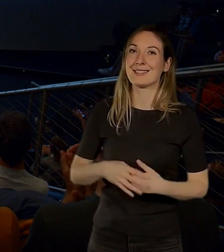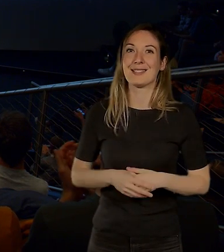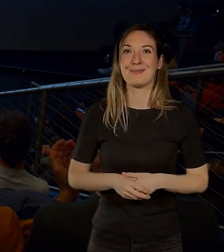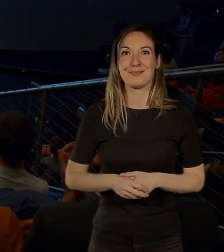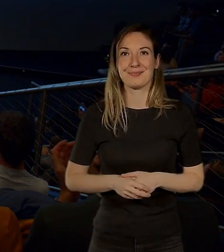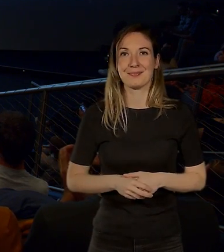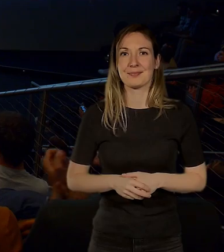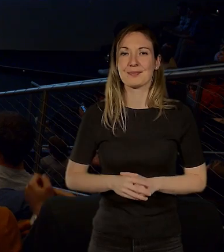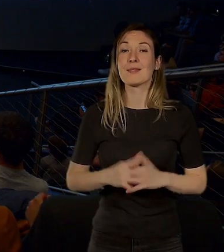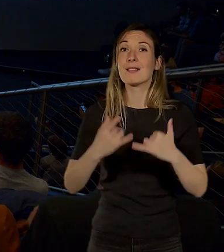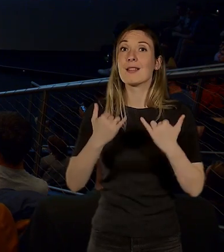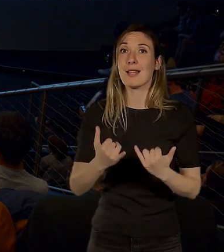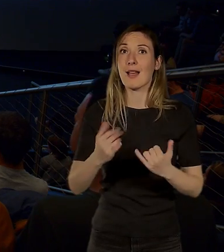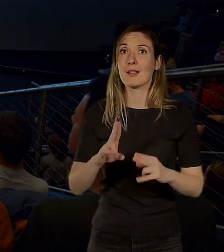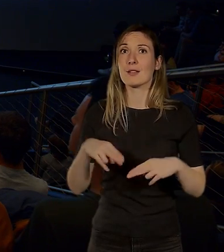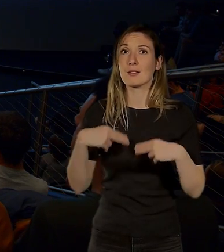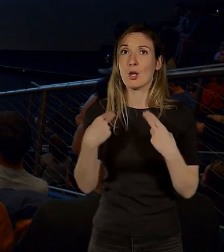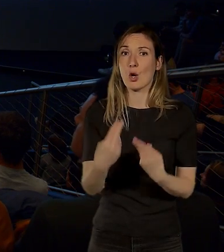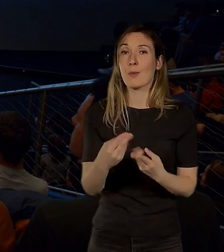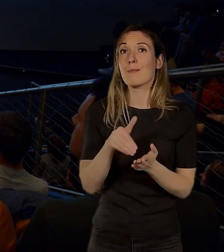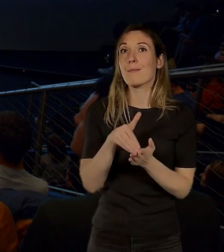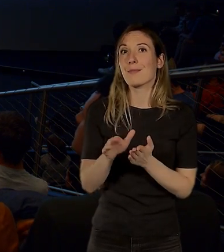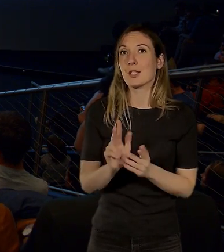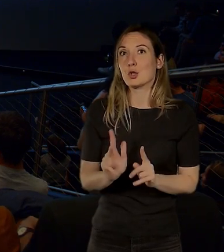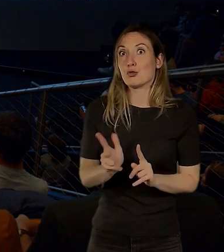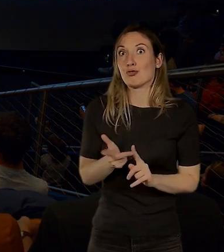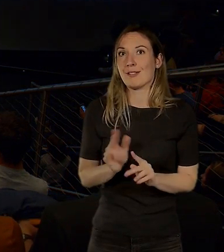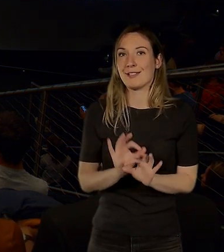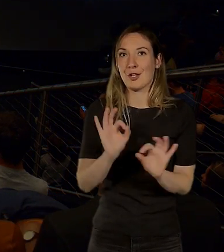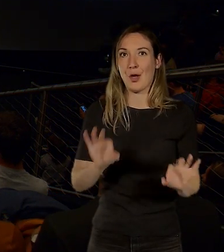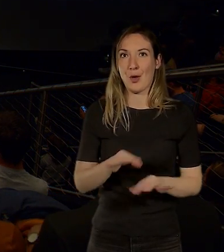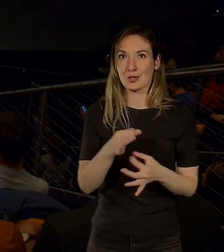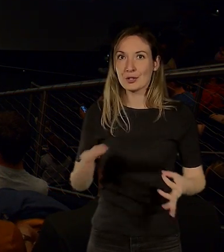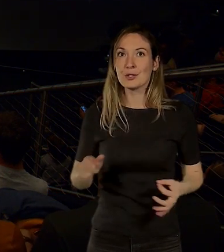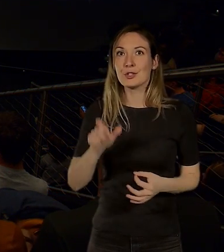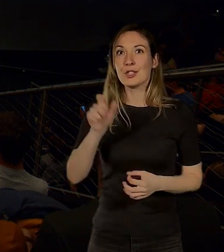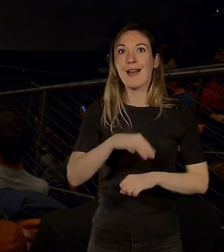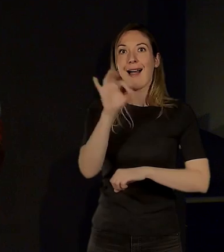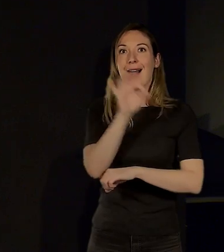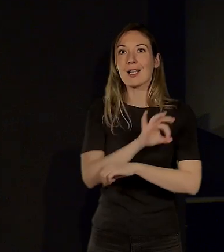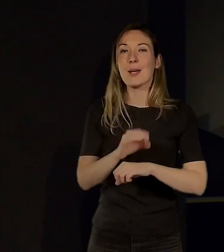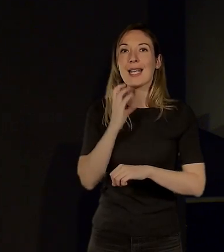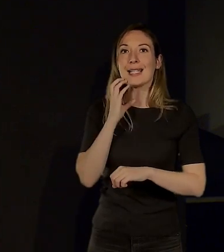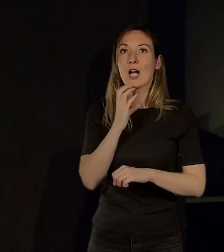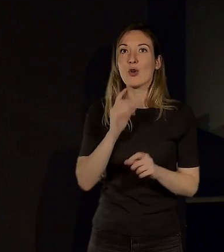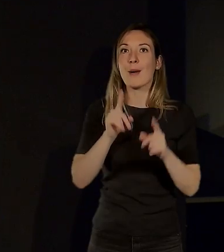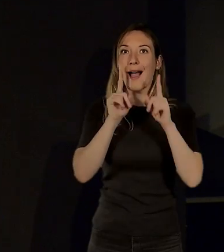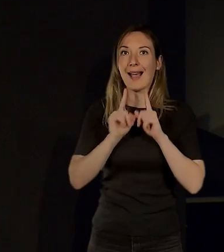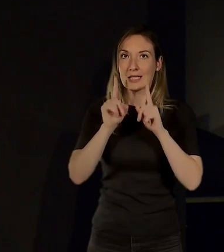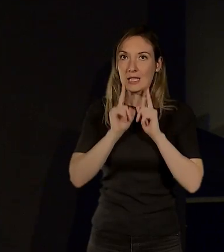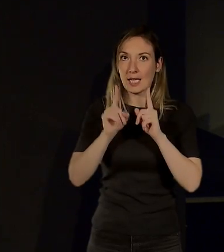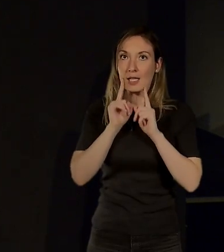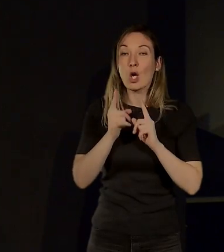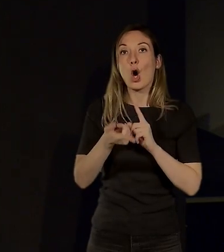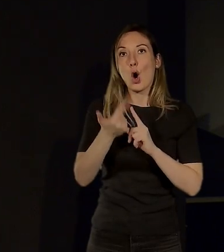A teď už bych pozval svého dalšího hosta, kterým bude architekt Jakub Hendricht. Je to senior architekt z